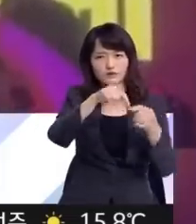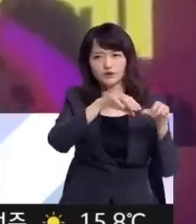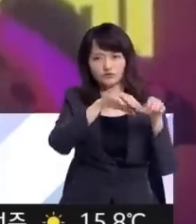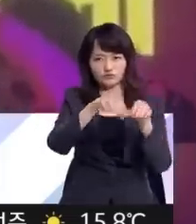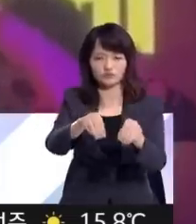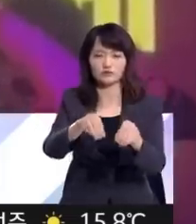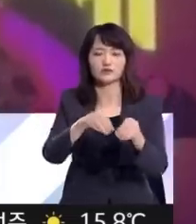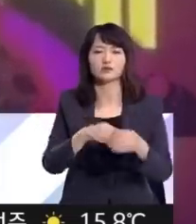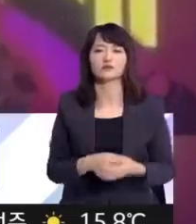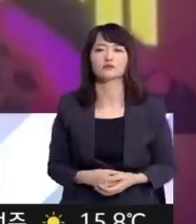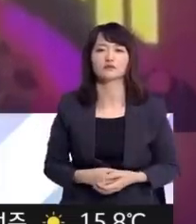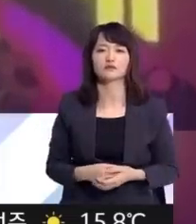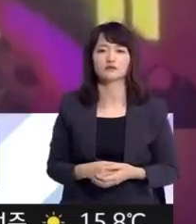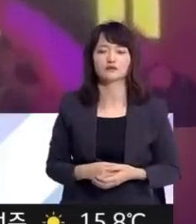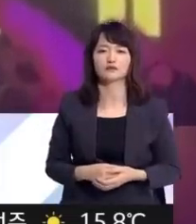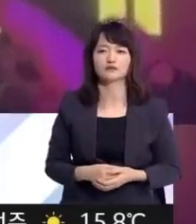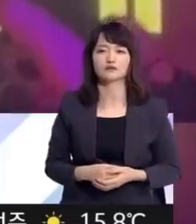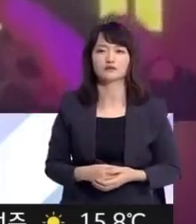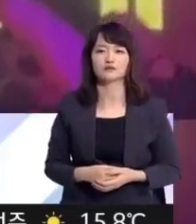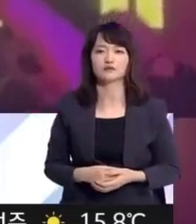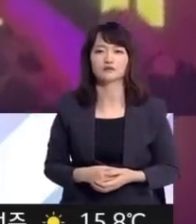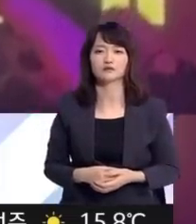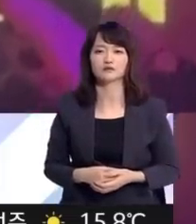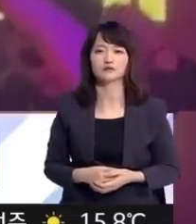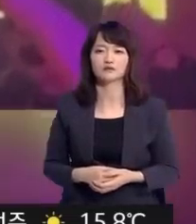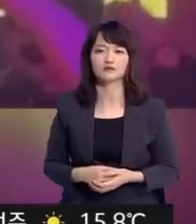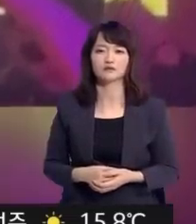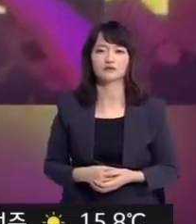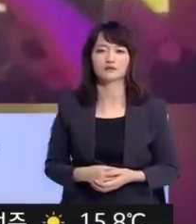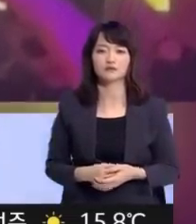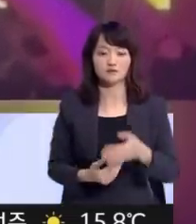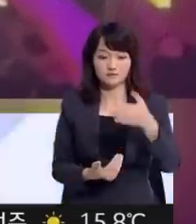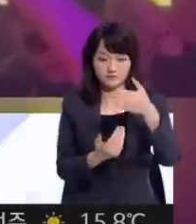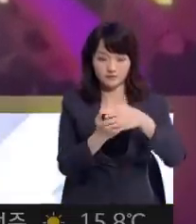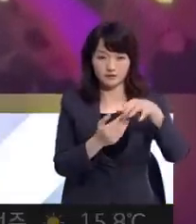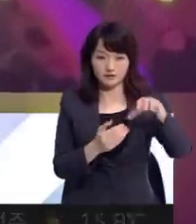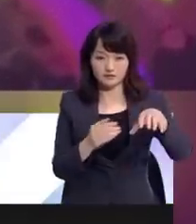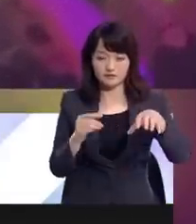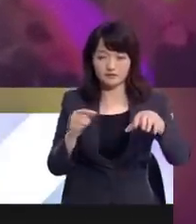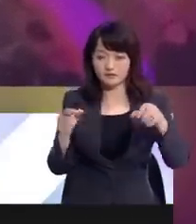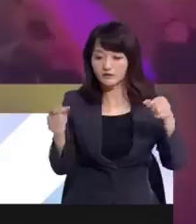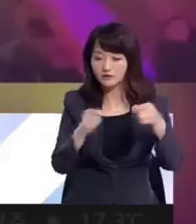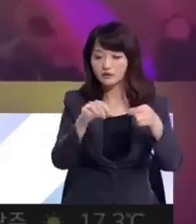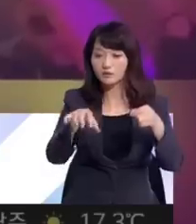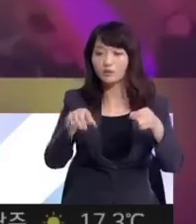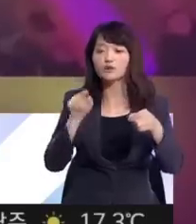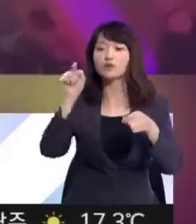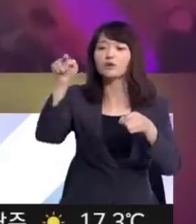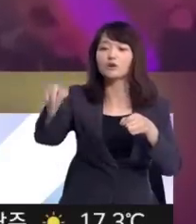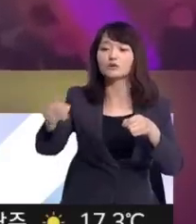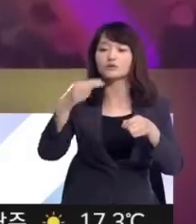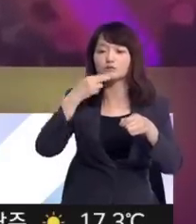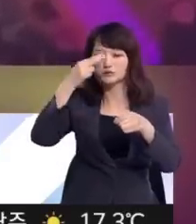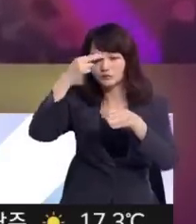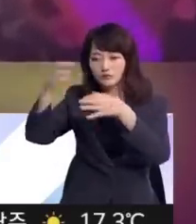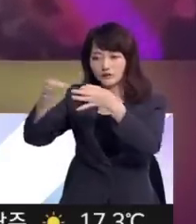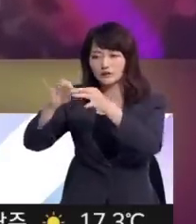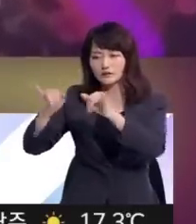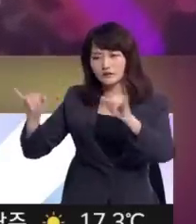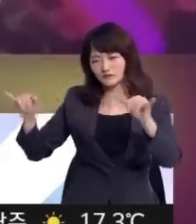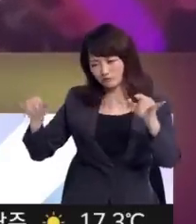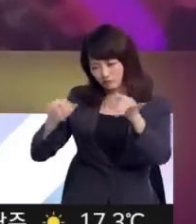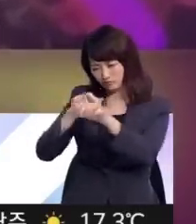하지만 앞서 이수진 기사 기자 리포트 보신 것처럼요이 사고 현장 인근이나 또 건너편 술집들은 계속 붐비는